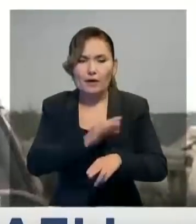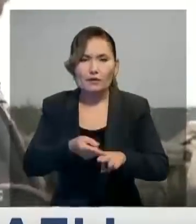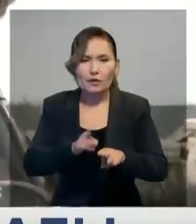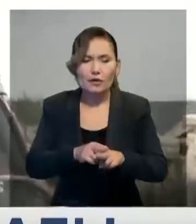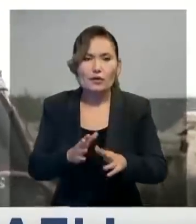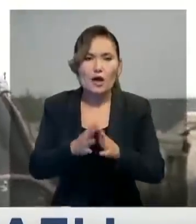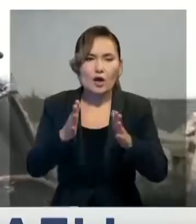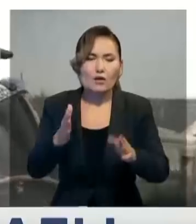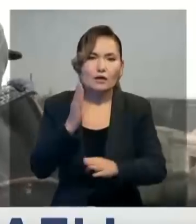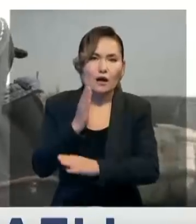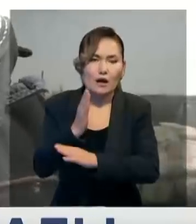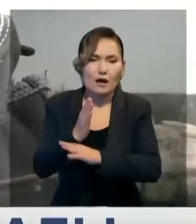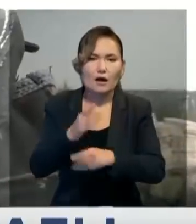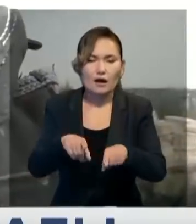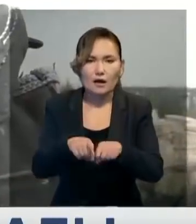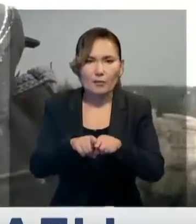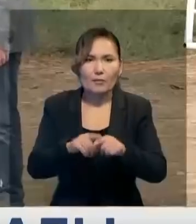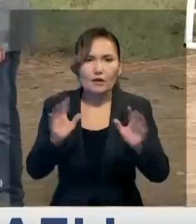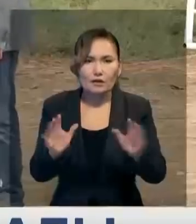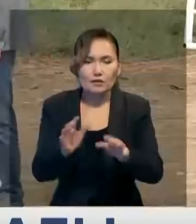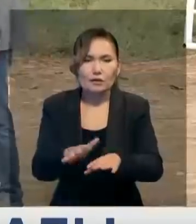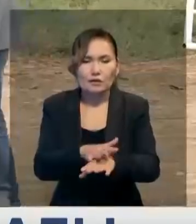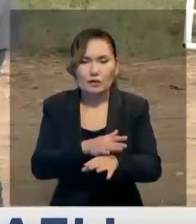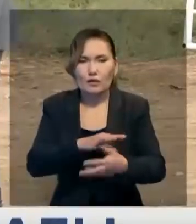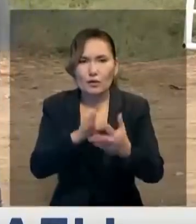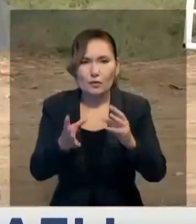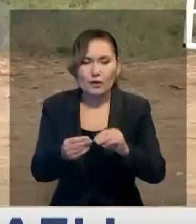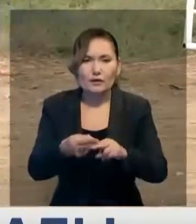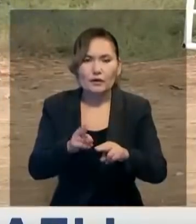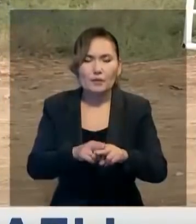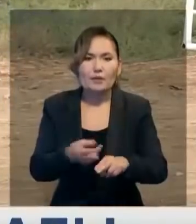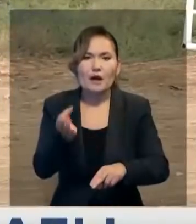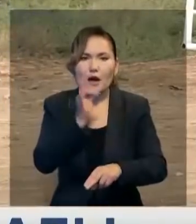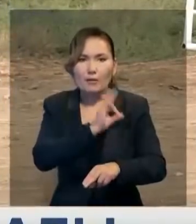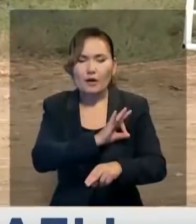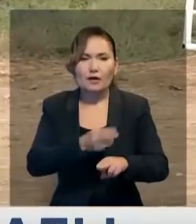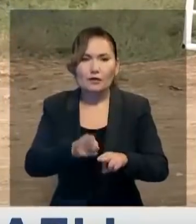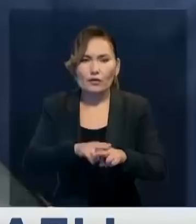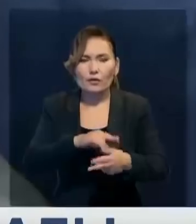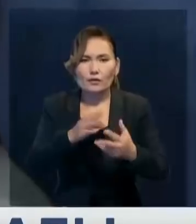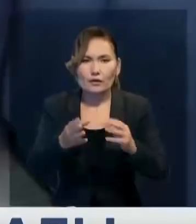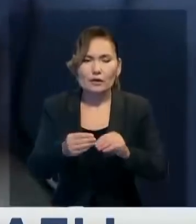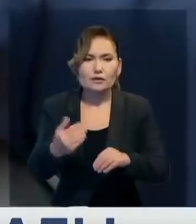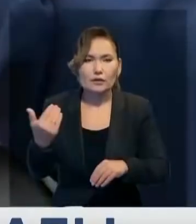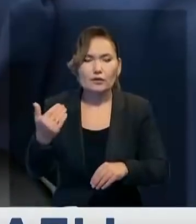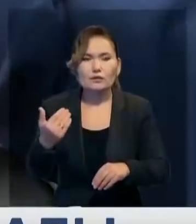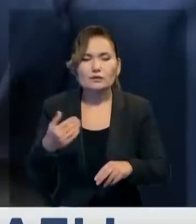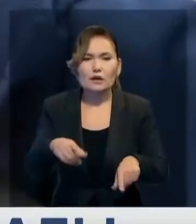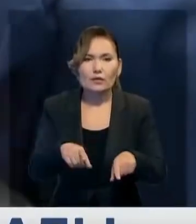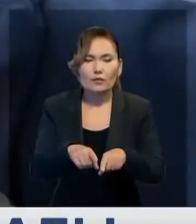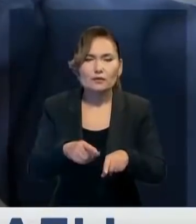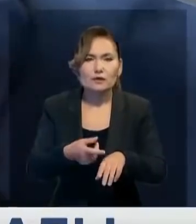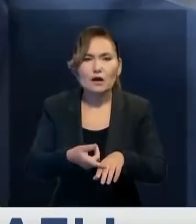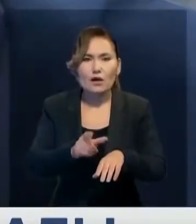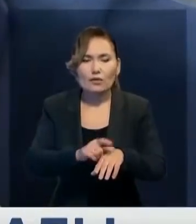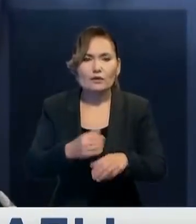ағаш қыранысын шегесіз ақ ұзағы уақыт сақтайды, дейді шебер. Бүгінгі атқа мінгендердің пайдаланып жүргендері орсер, яғни кавалериялық тұрман деп аталады. Сондай